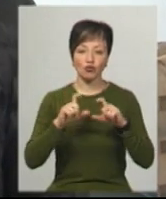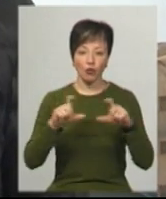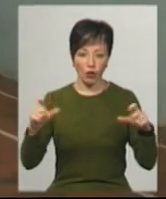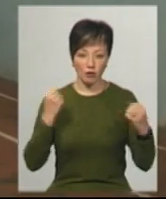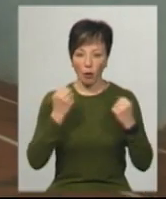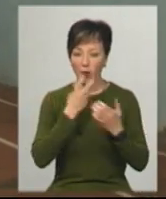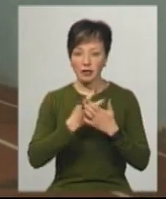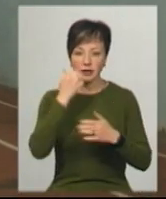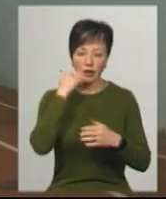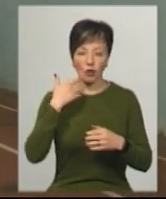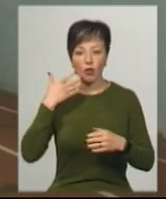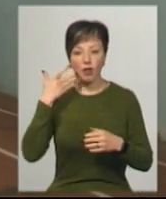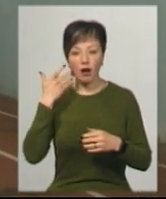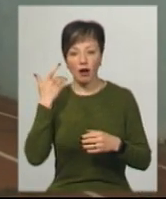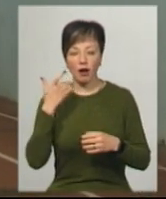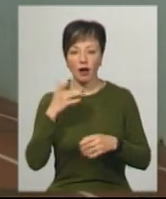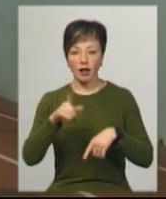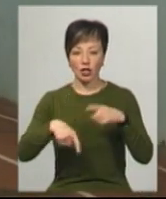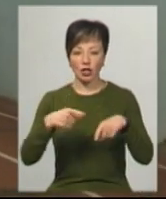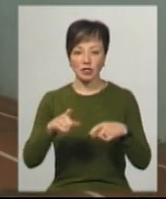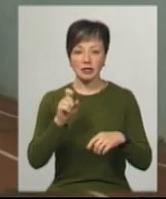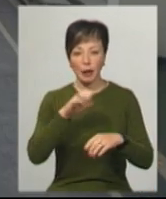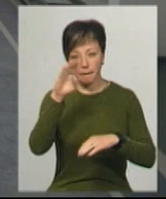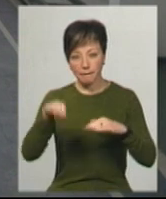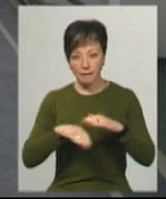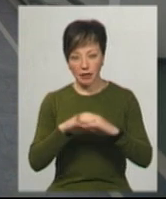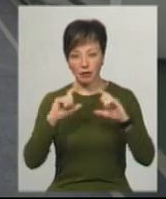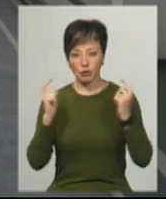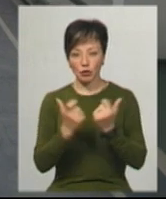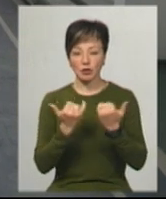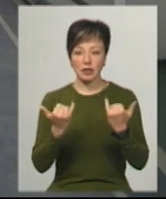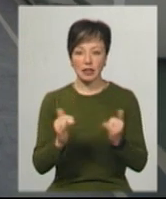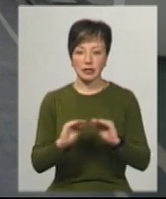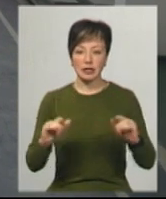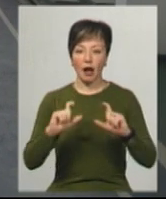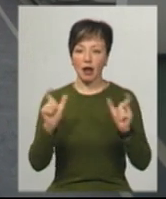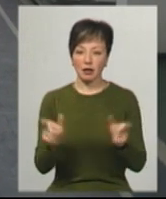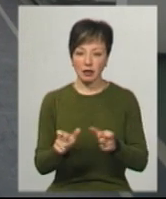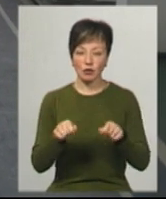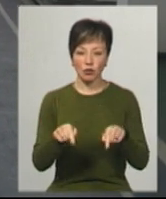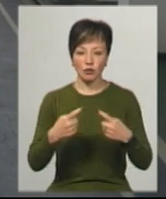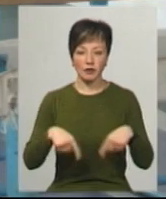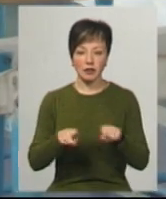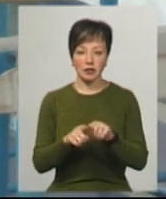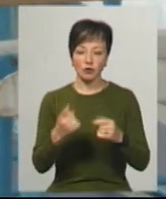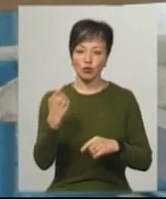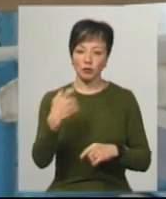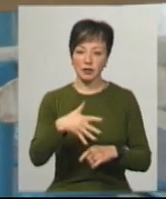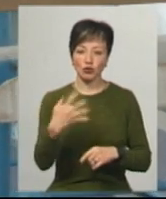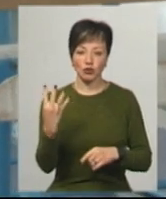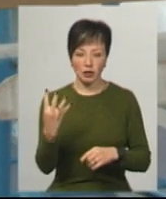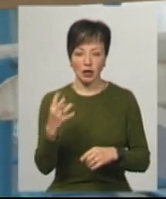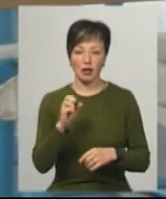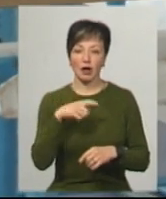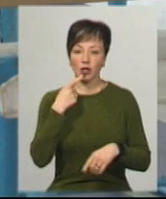показує старий та новий легкоатлетичні зали під глядацькою трибуною. Зараз вихованці на карантині, їх на відділенні легкої атлетики наразі 154.